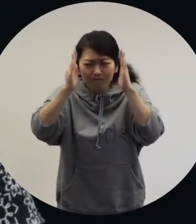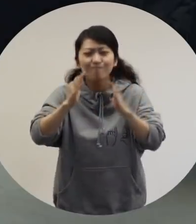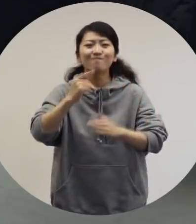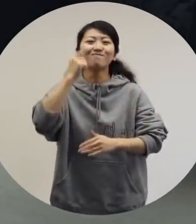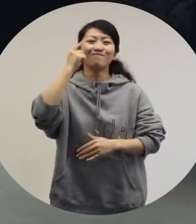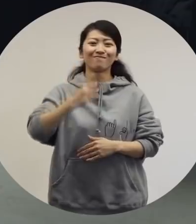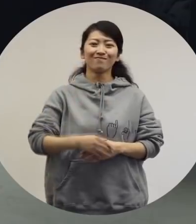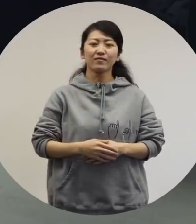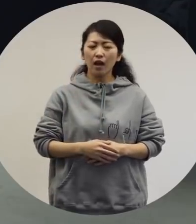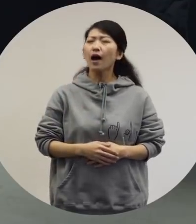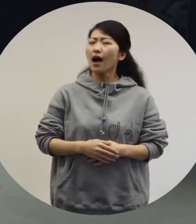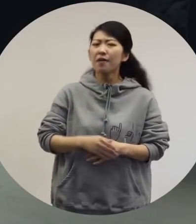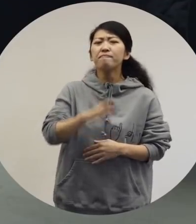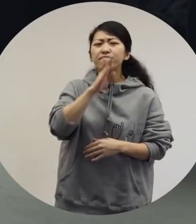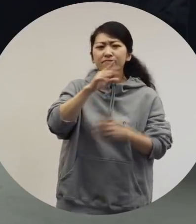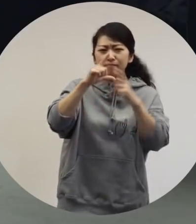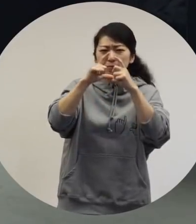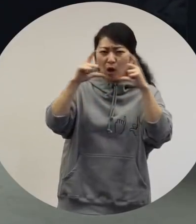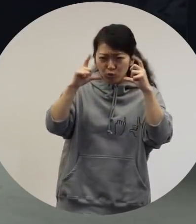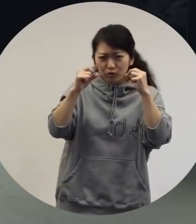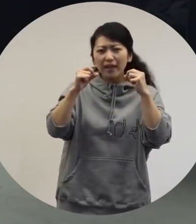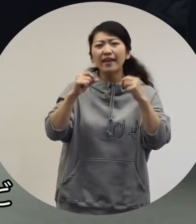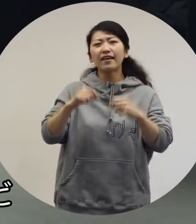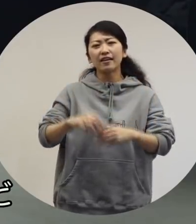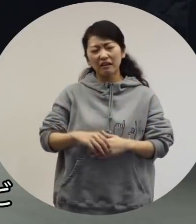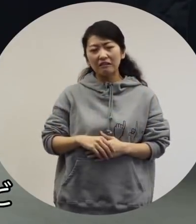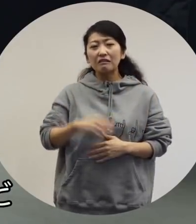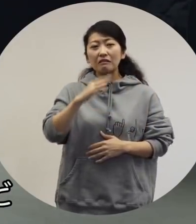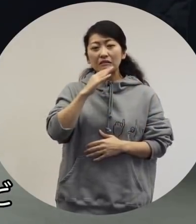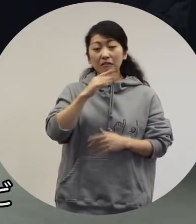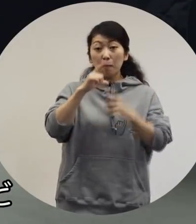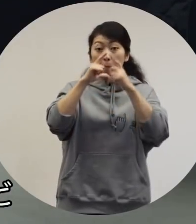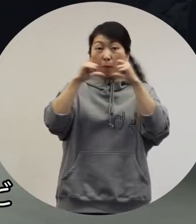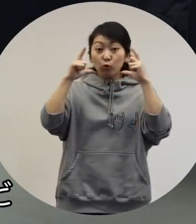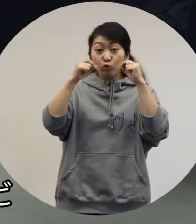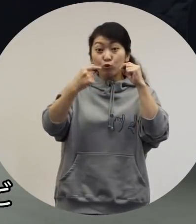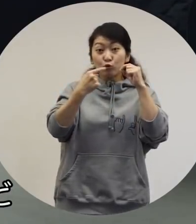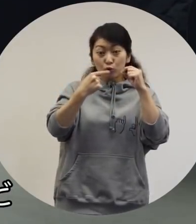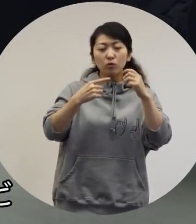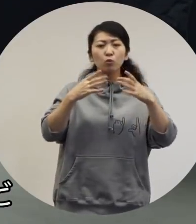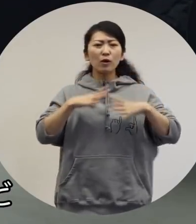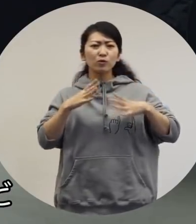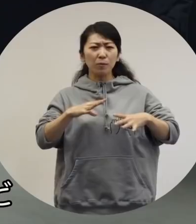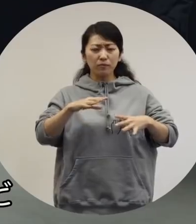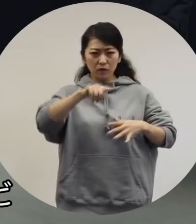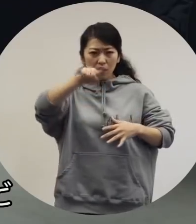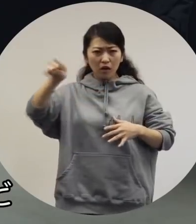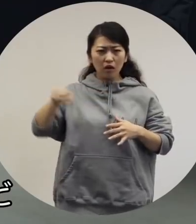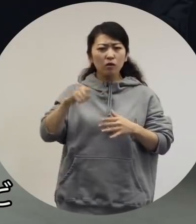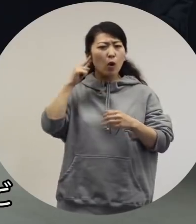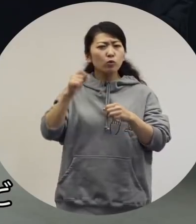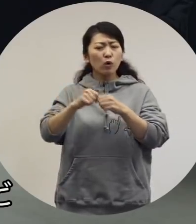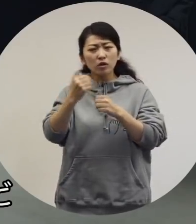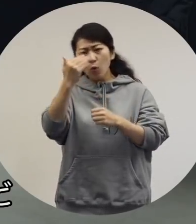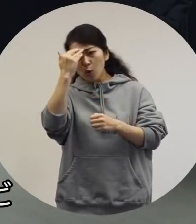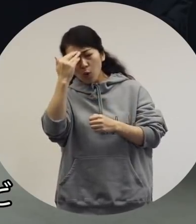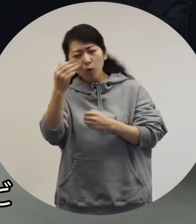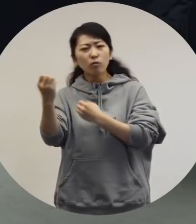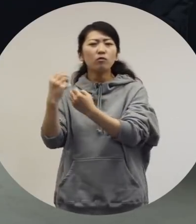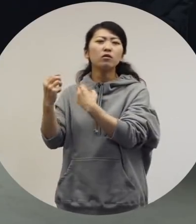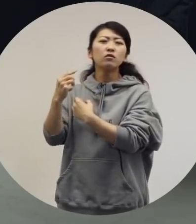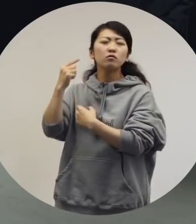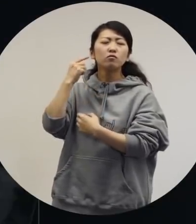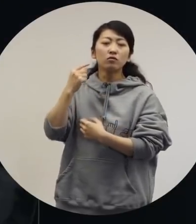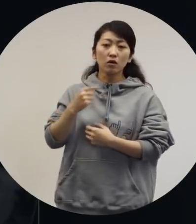ます。 はい、まあ、確かにマスクね、非常になんか変わったファッションとしては聴覚障害の方々いつも困ってるって聞きます